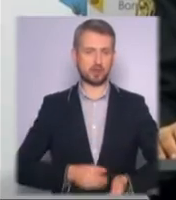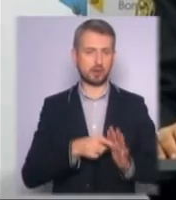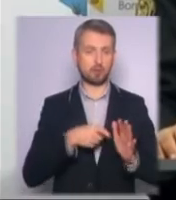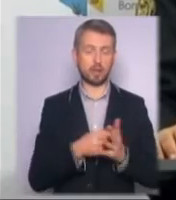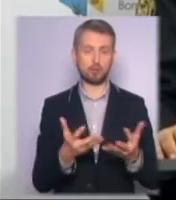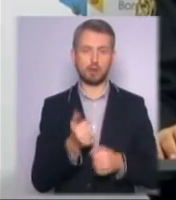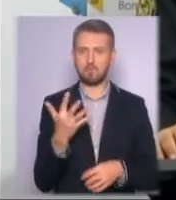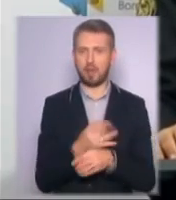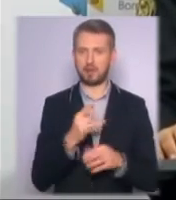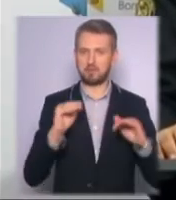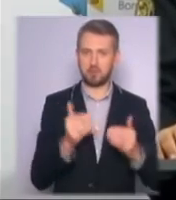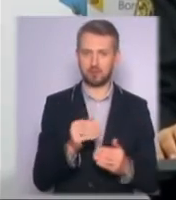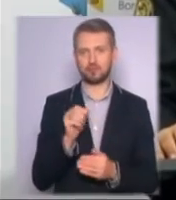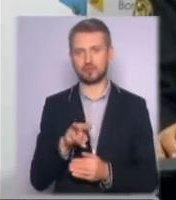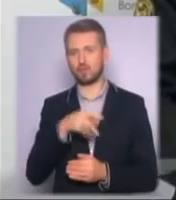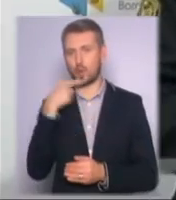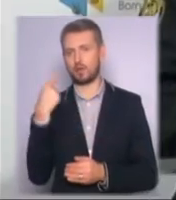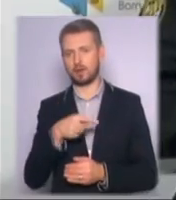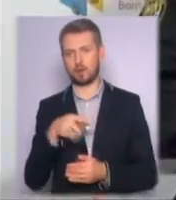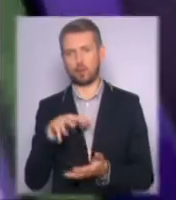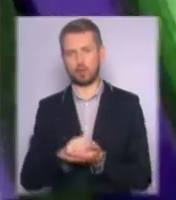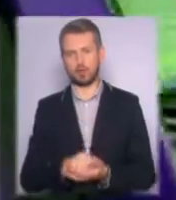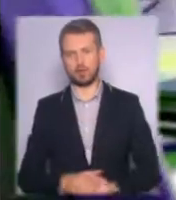разів менше, ніж російські окупанти.